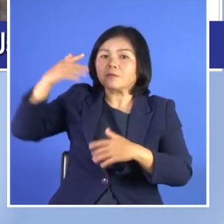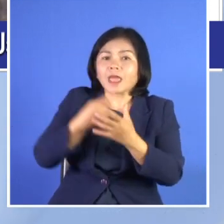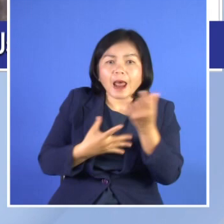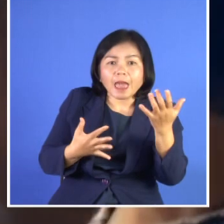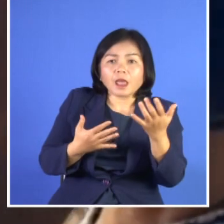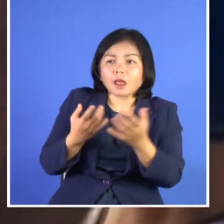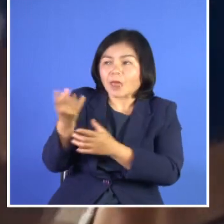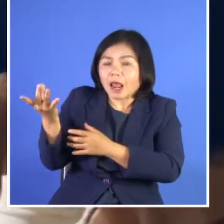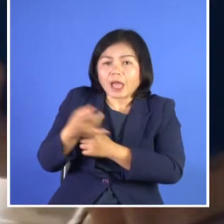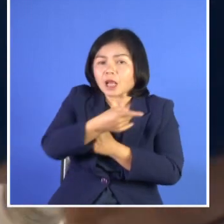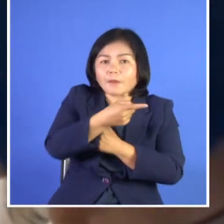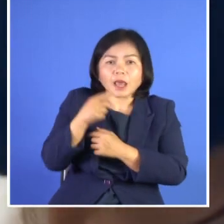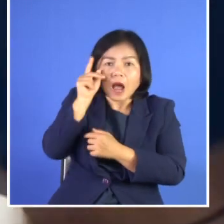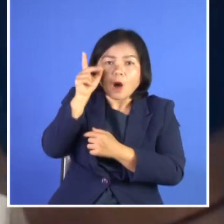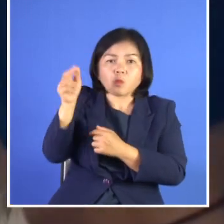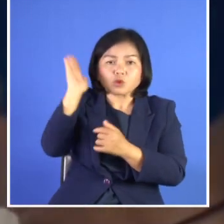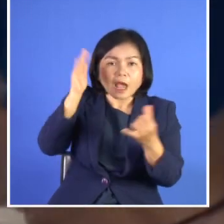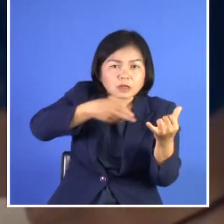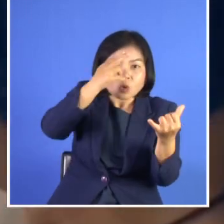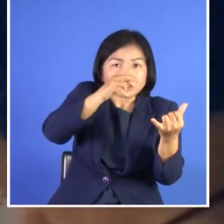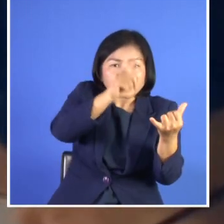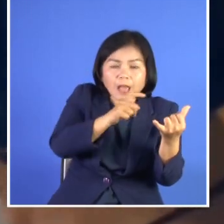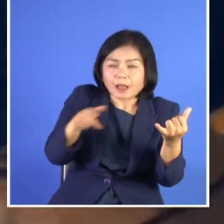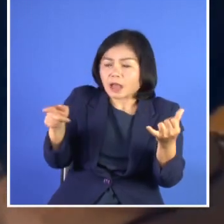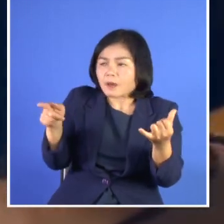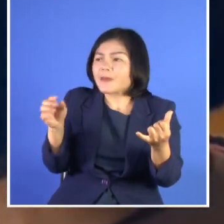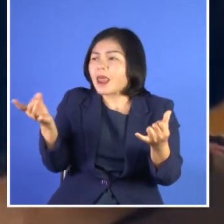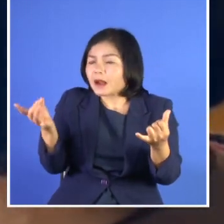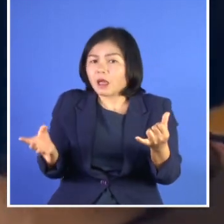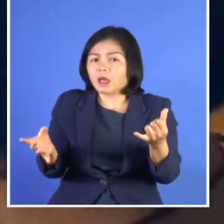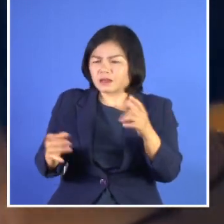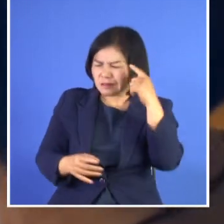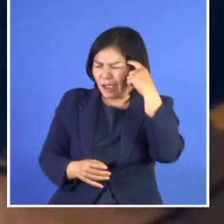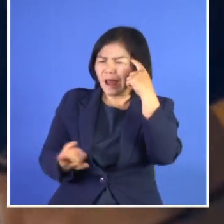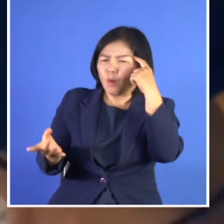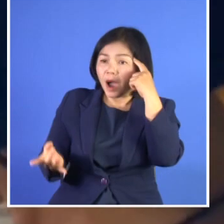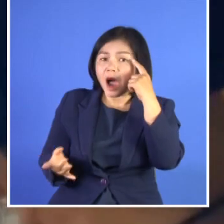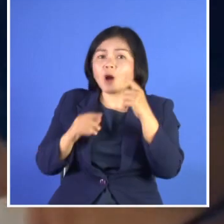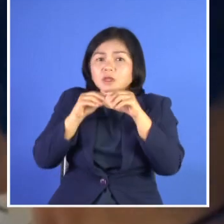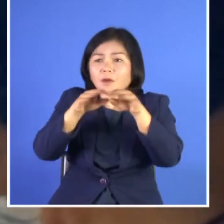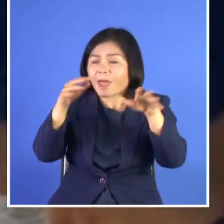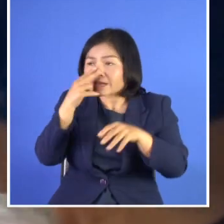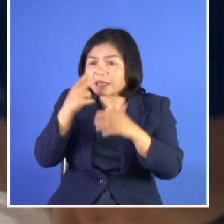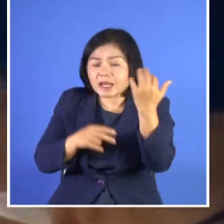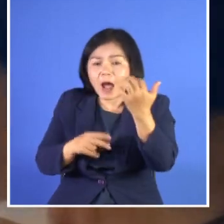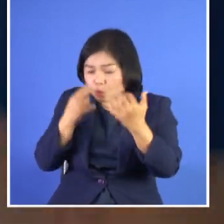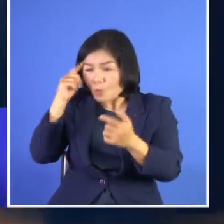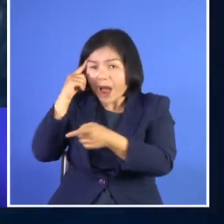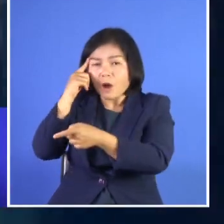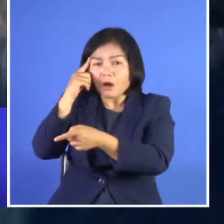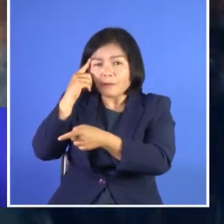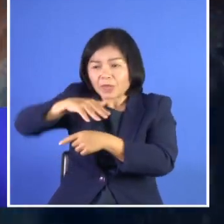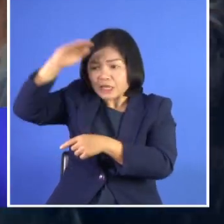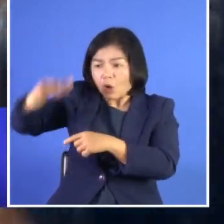าบอกเฮียเป็นอะไรกับ กำนันนก กันพวกนู้นไหนวะเอาคือมีคดีใหญ่ไง เออที่เป็นข่าว เออเนี่ยเป็นพี่เป็นน้